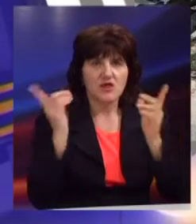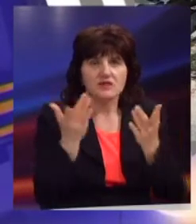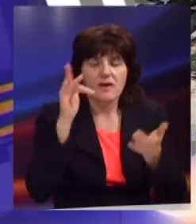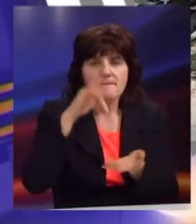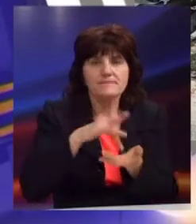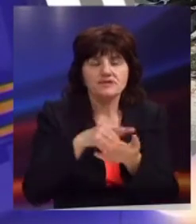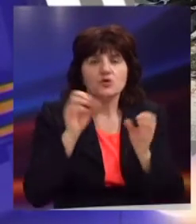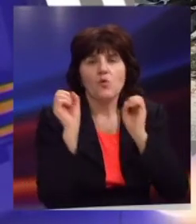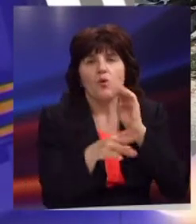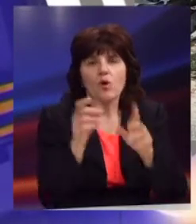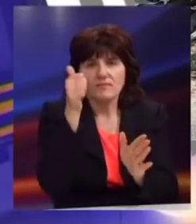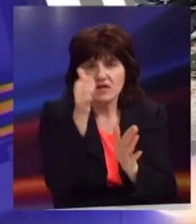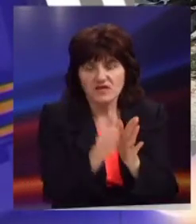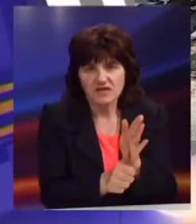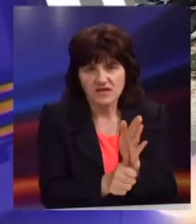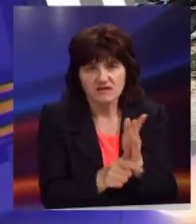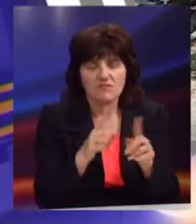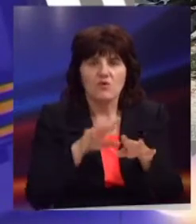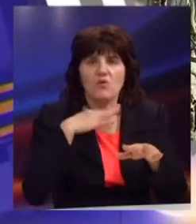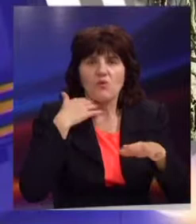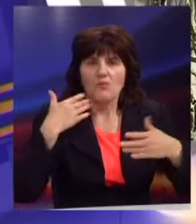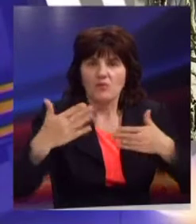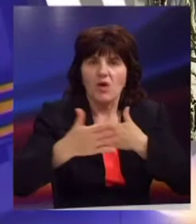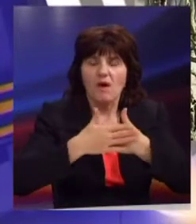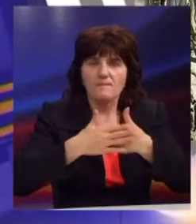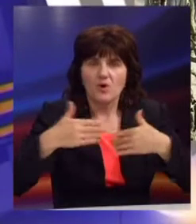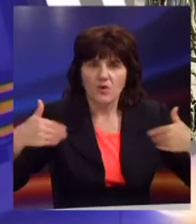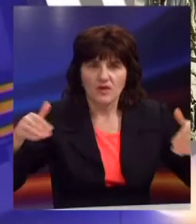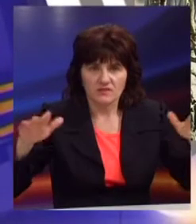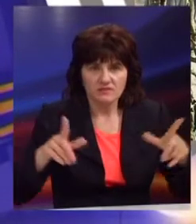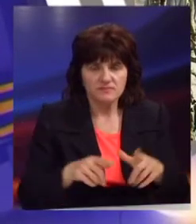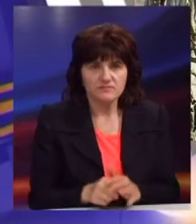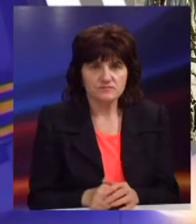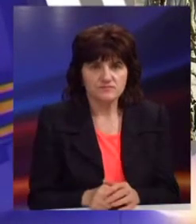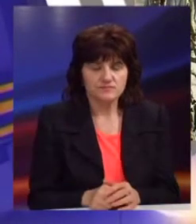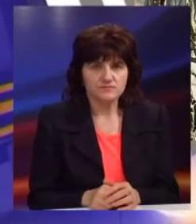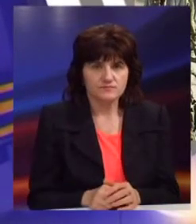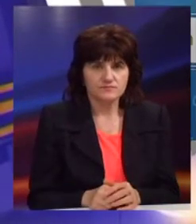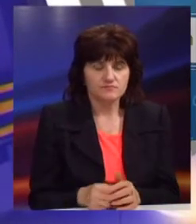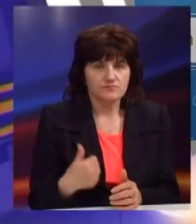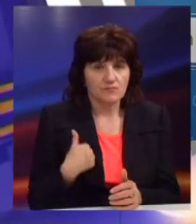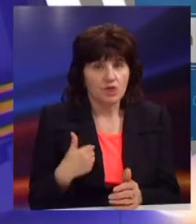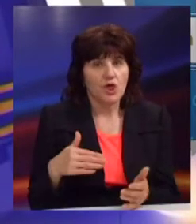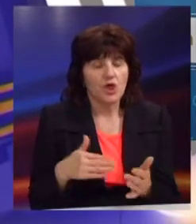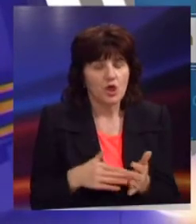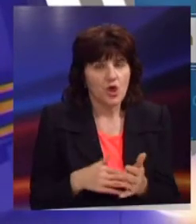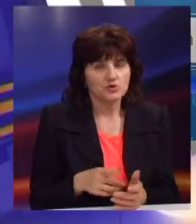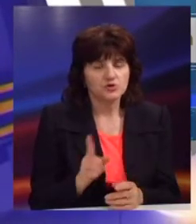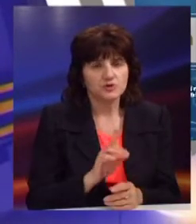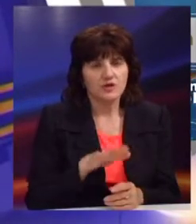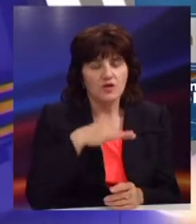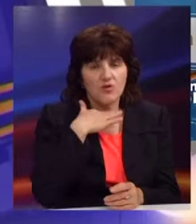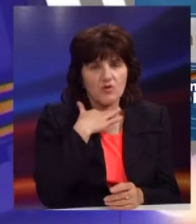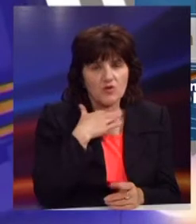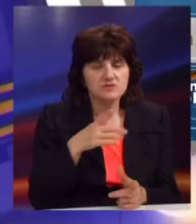upravljanjem otpadom, jer smo svedoci da sve više smeća ima pored kanti nego u njima. I mi još uvek ne